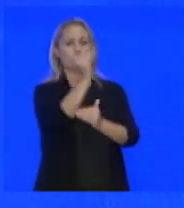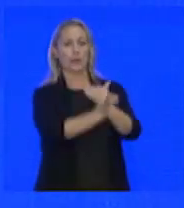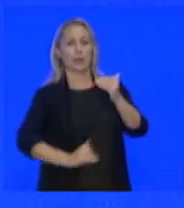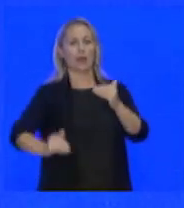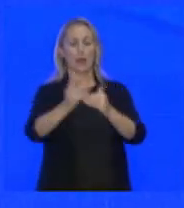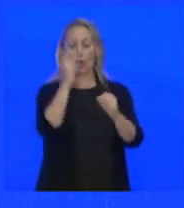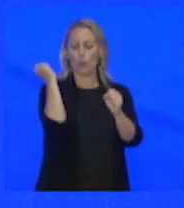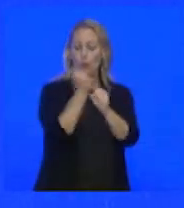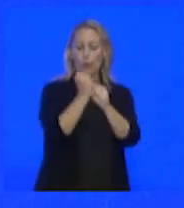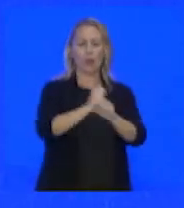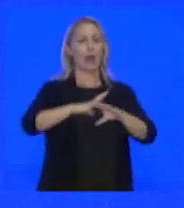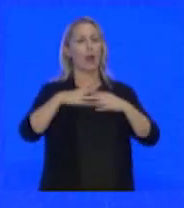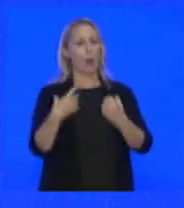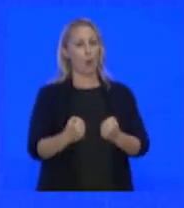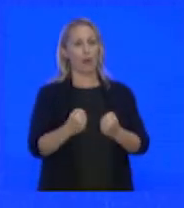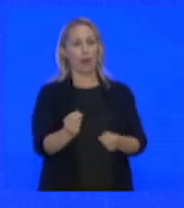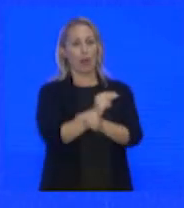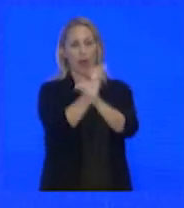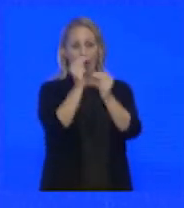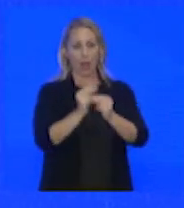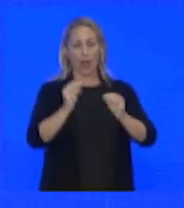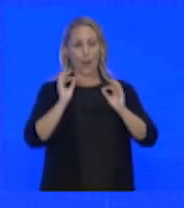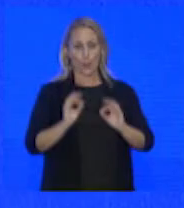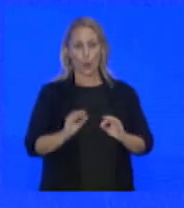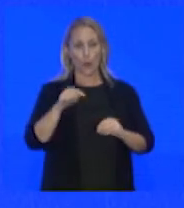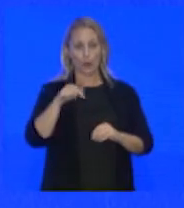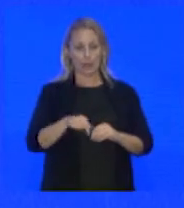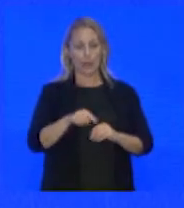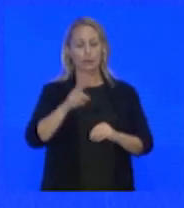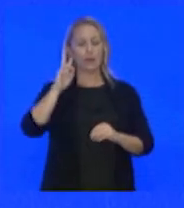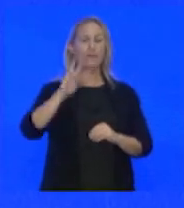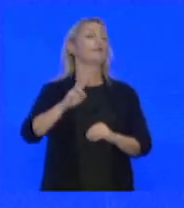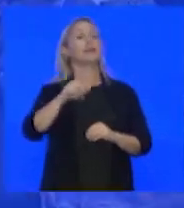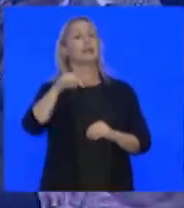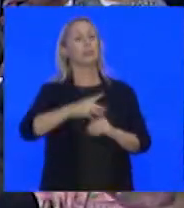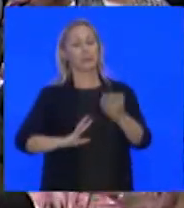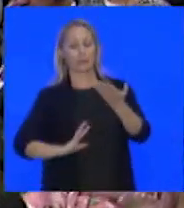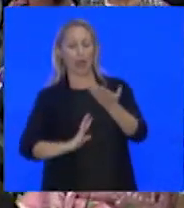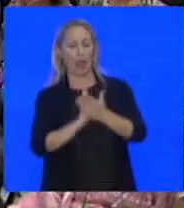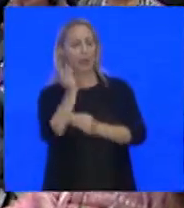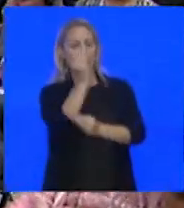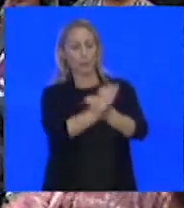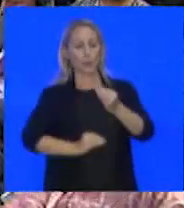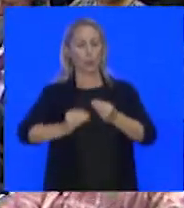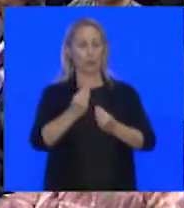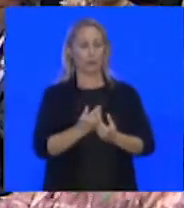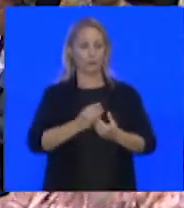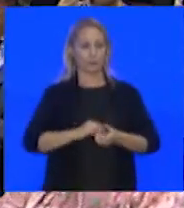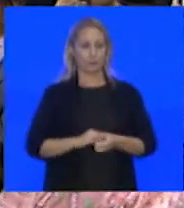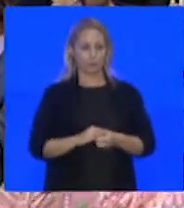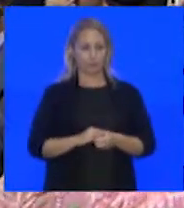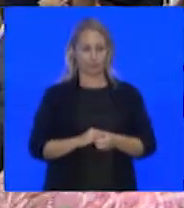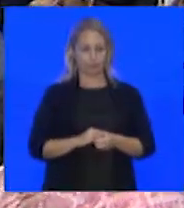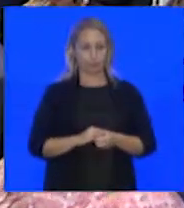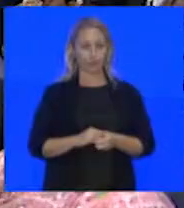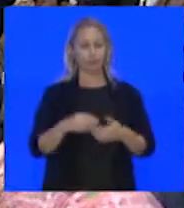διαδικασιών, οδηγούν στην ανάπτυξη και στην παραγωγή καινοτόμων προϊόντων. Ως ελάχιστο κίνητρο για αυτές τις